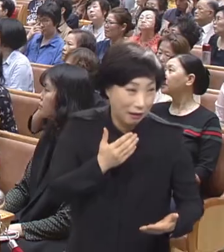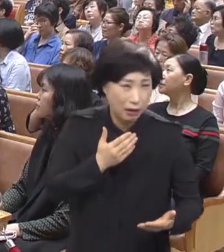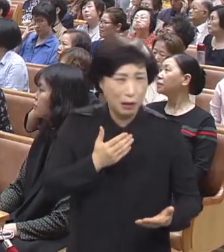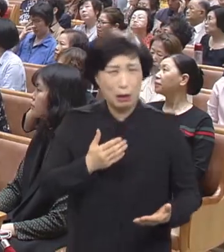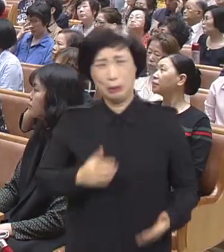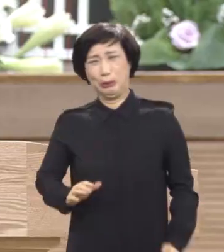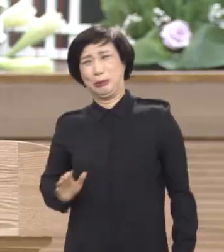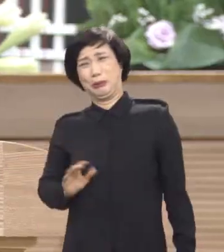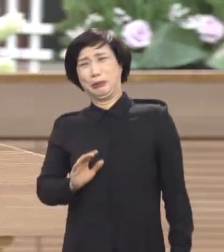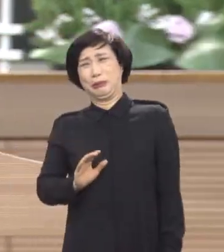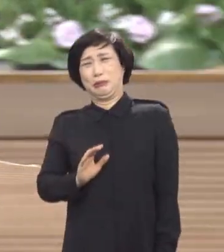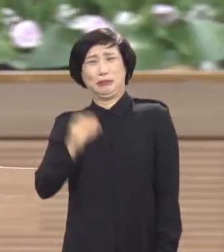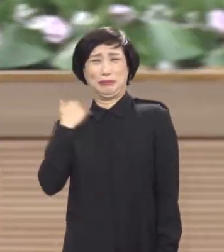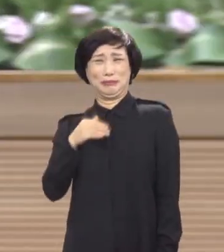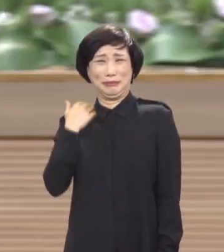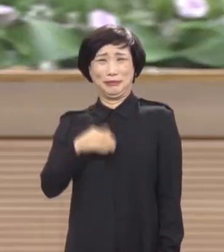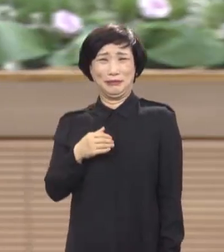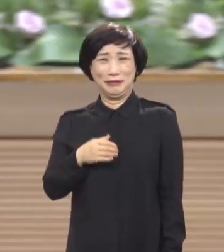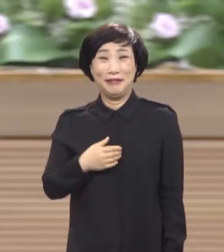예